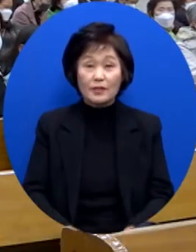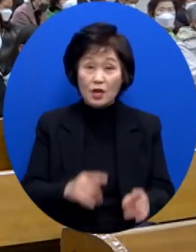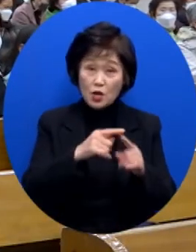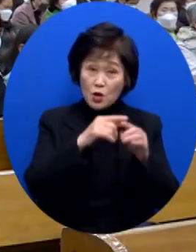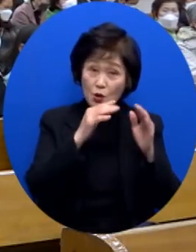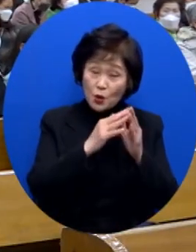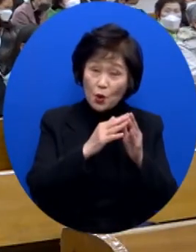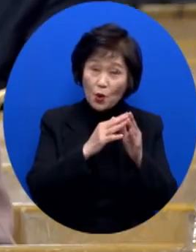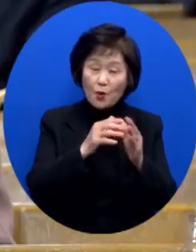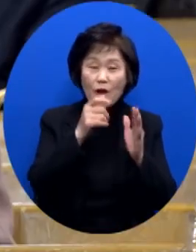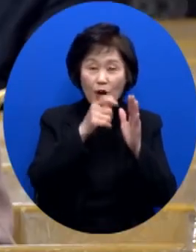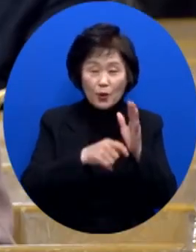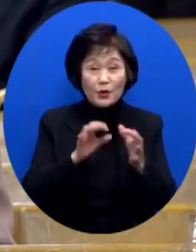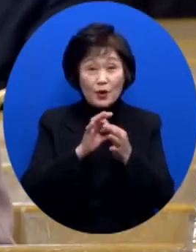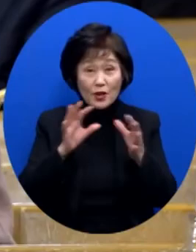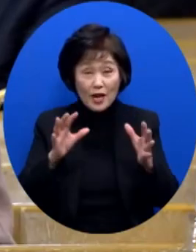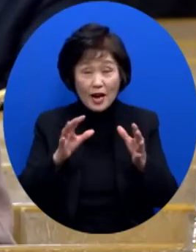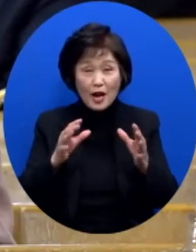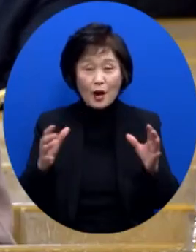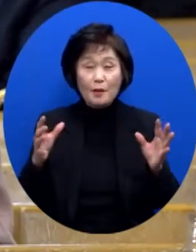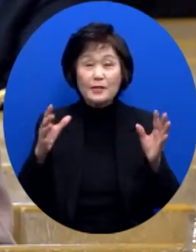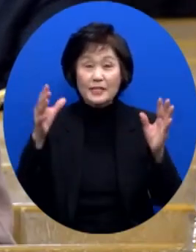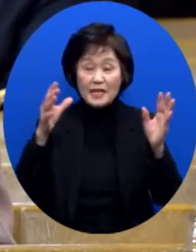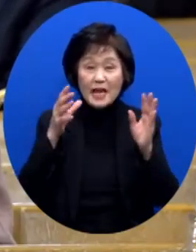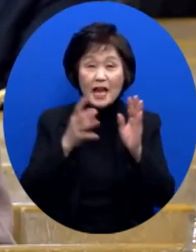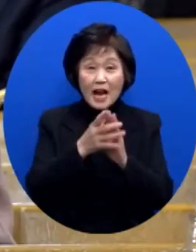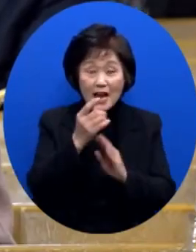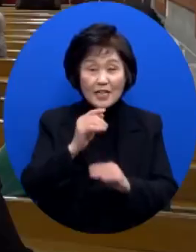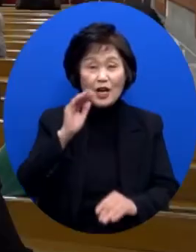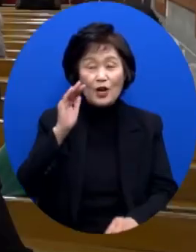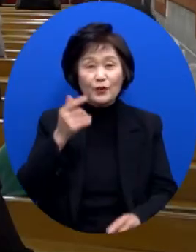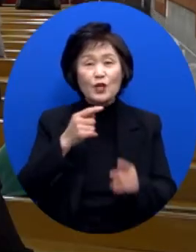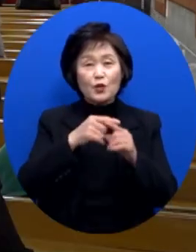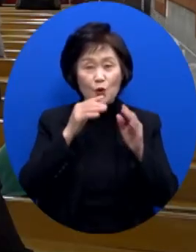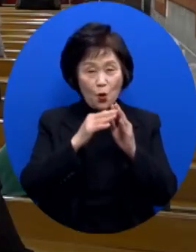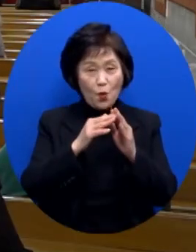교회의 교단과 교파를 초월한 아름다운 동역이 갈라짐과 분열로